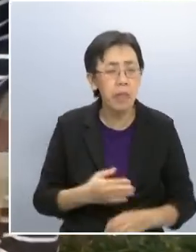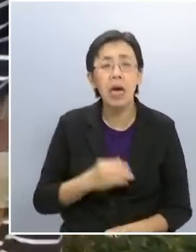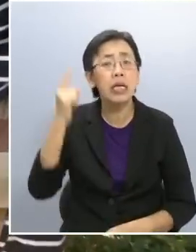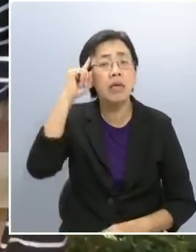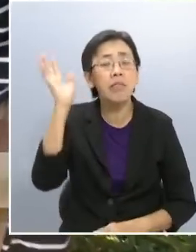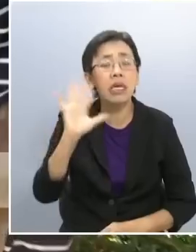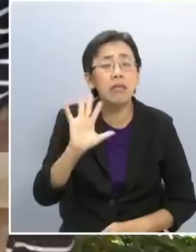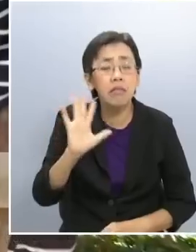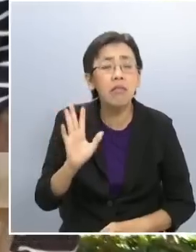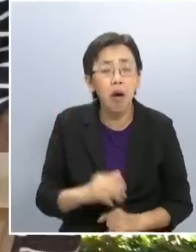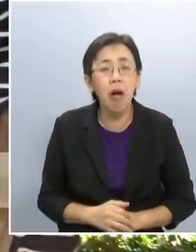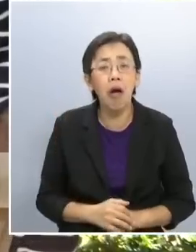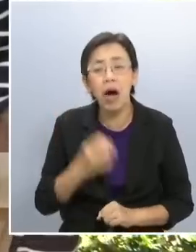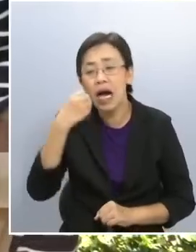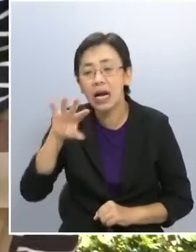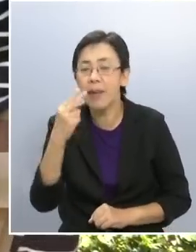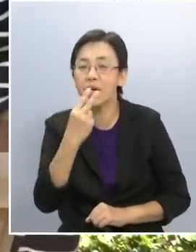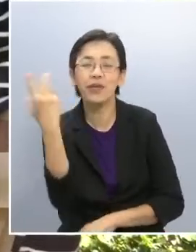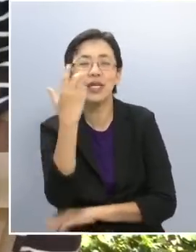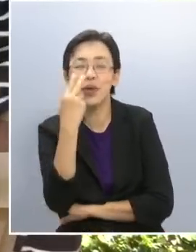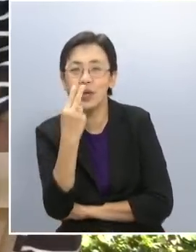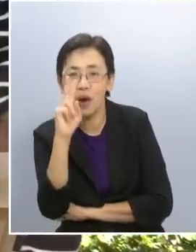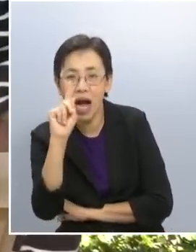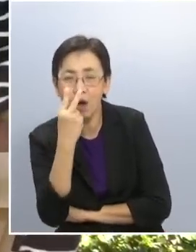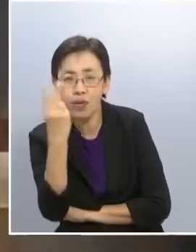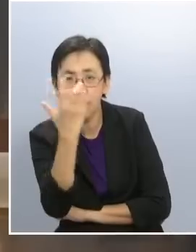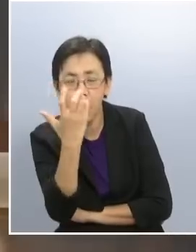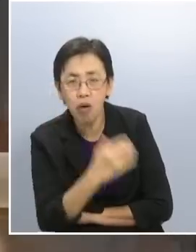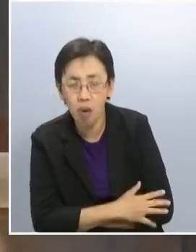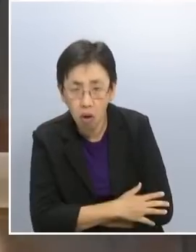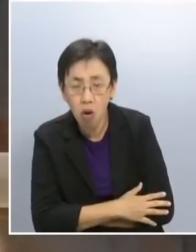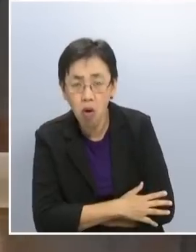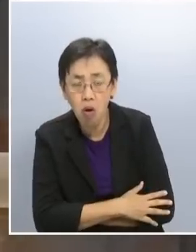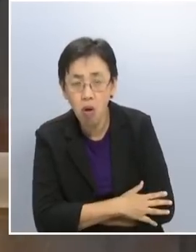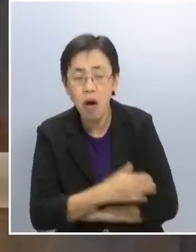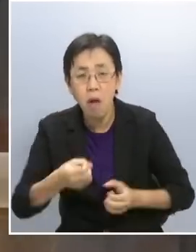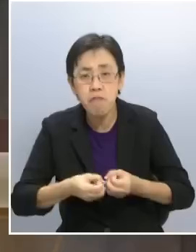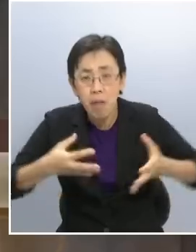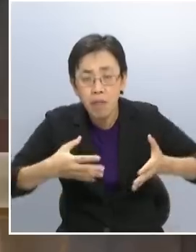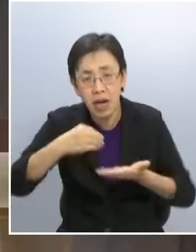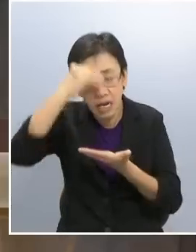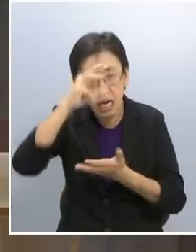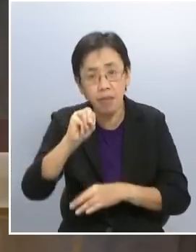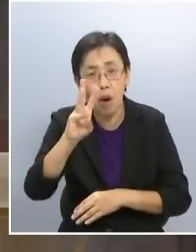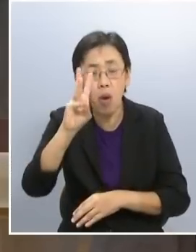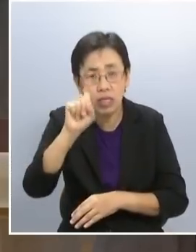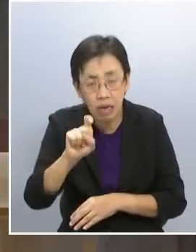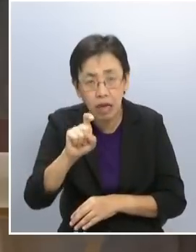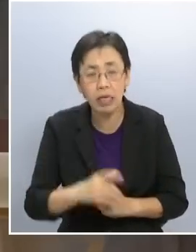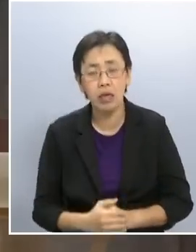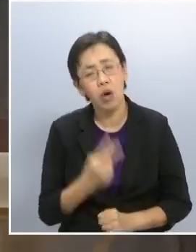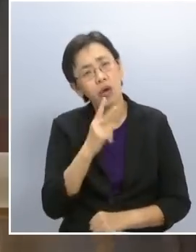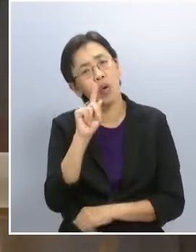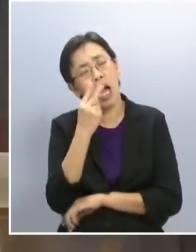ไรก็เลยกลับบ้านเปิดทีวีดูข่าวออกว่าเหตุแก๊สระเบิดมีนักเรียนม.6เสียชีวิตดูข่า